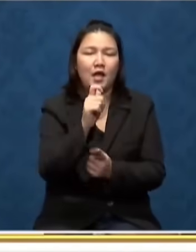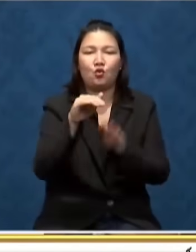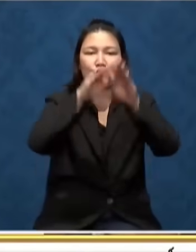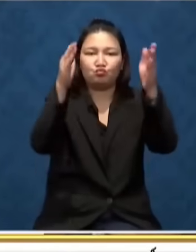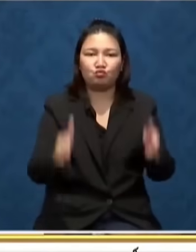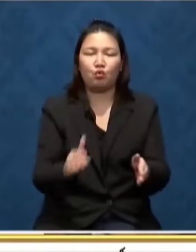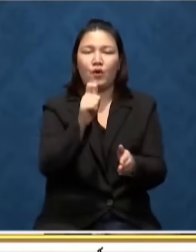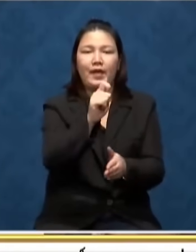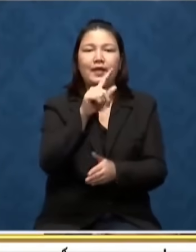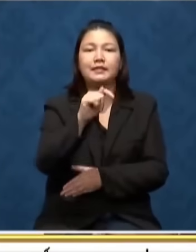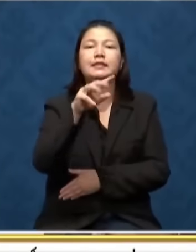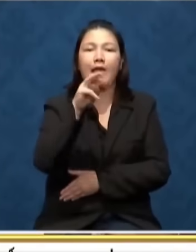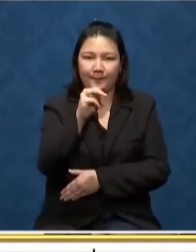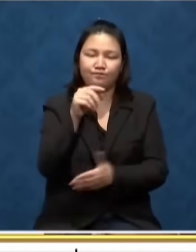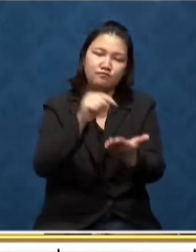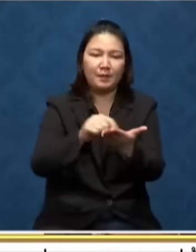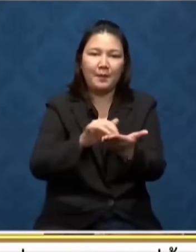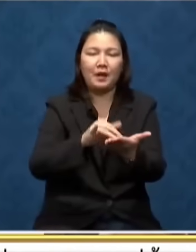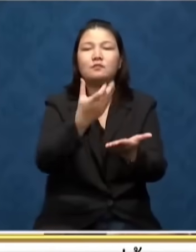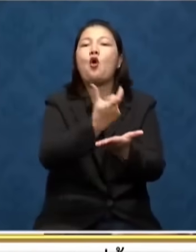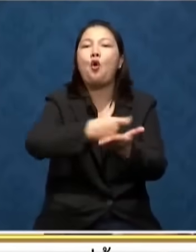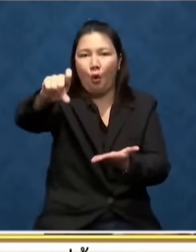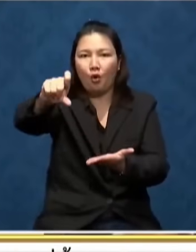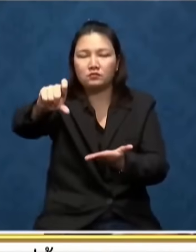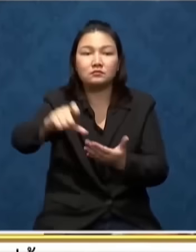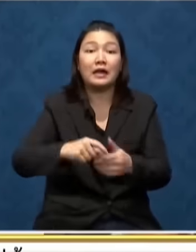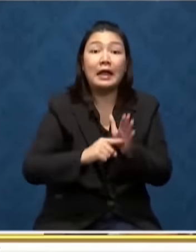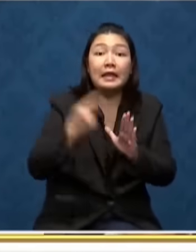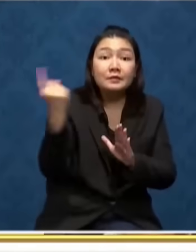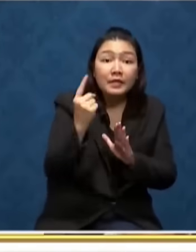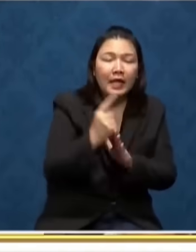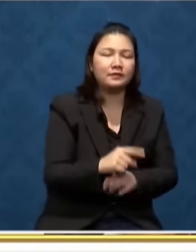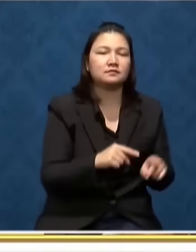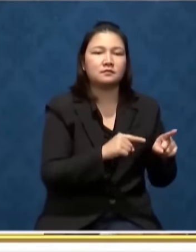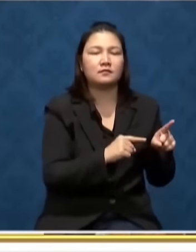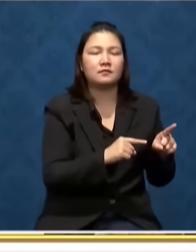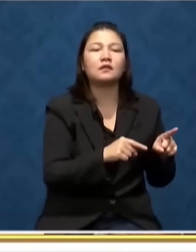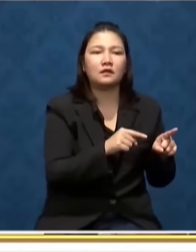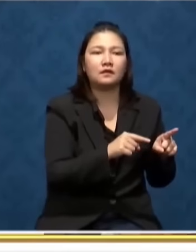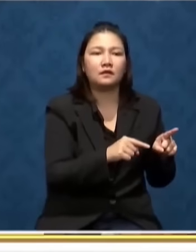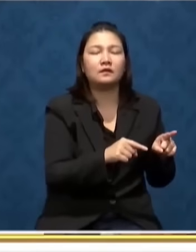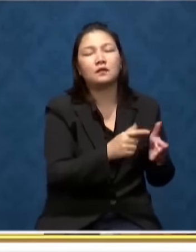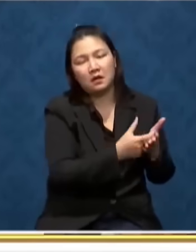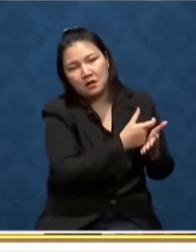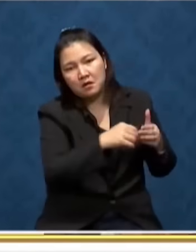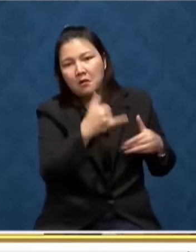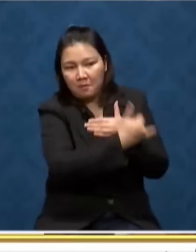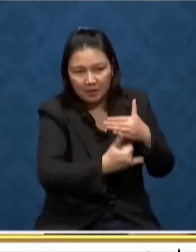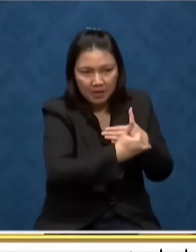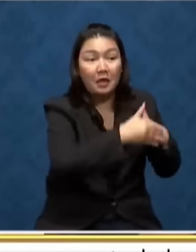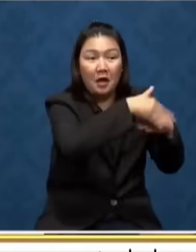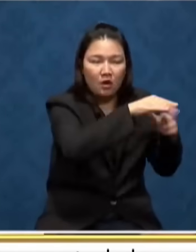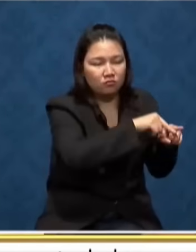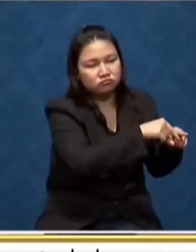แล้วก็ระบาดมาจากไต้หวันนะครับแล้วก็รูปแบบของการหลอกลวงประชาชนก็พัฒนาการมาเรื่องครับพัฒนาการล้ำหน้า